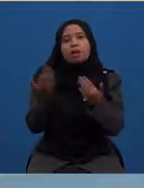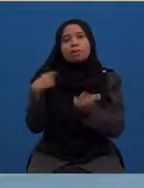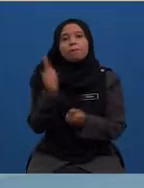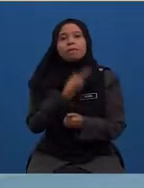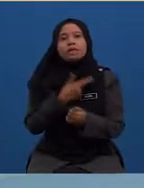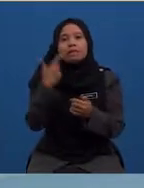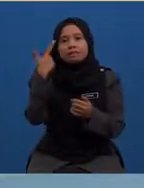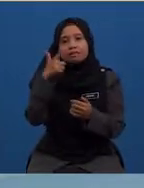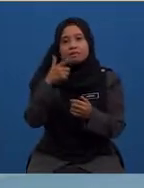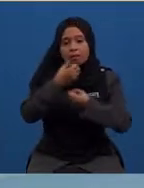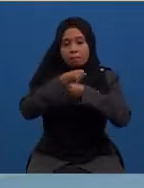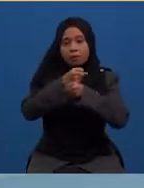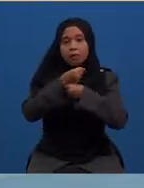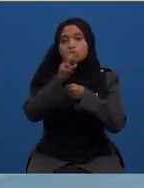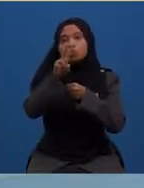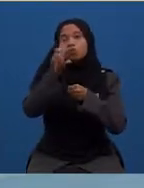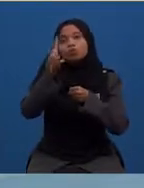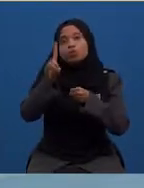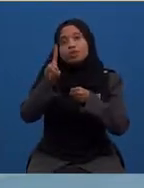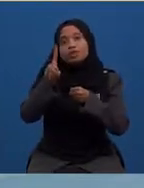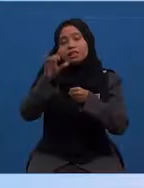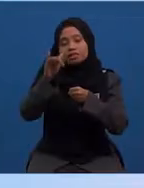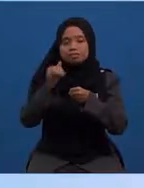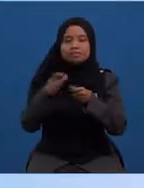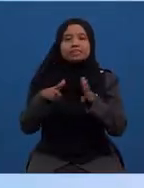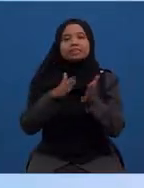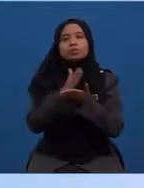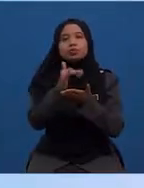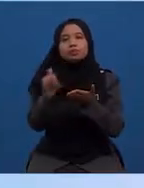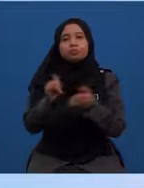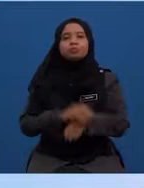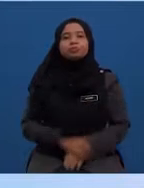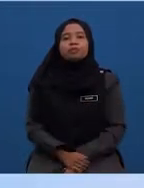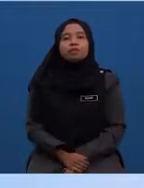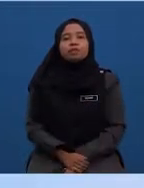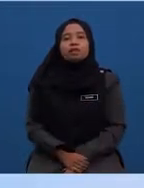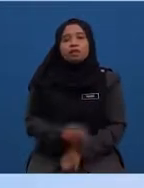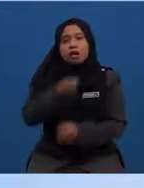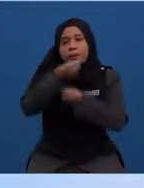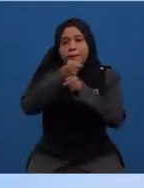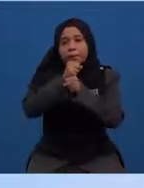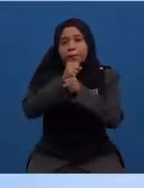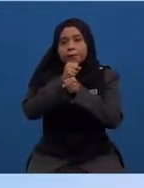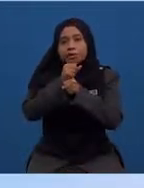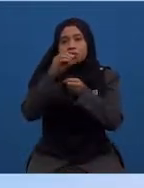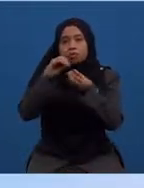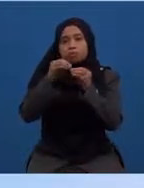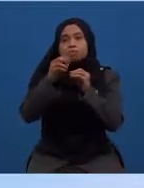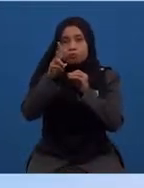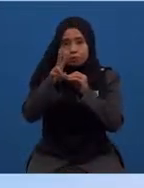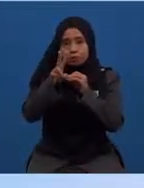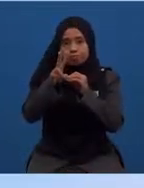lihat ciri-ciri bentuk dua dimensi yang berikutnya. Bentuk dua dimensi yang kedua